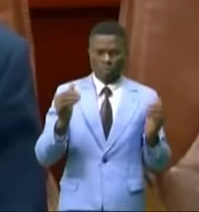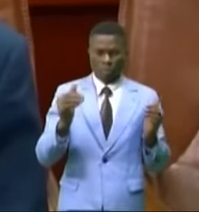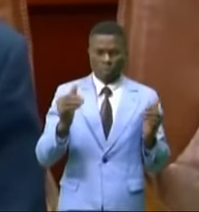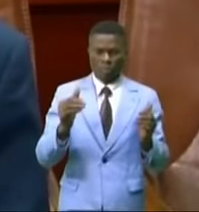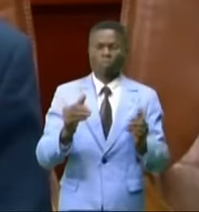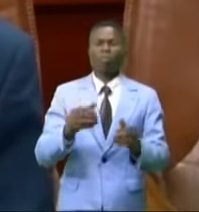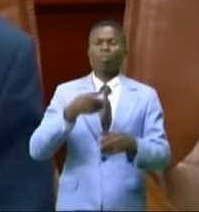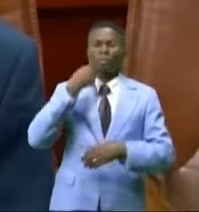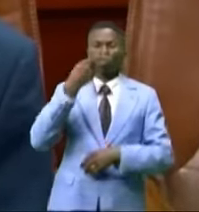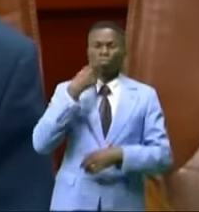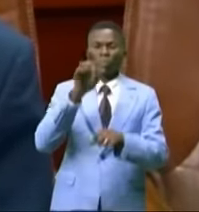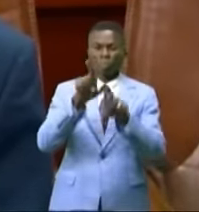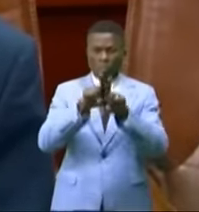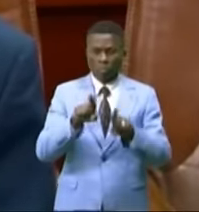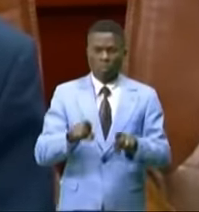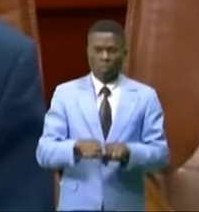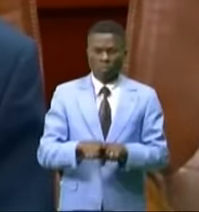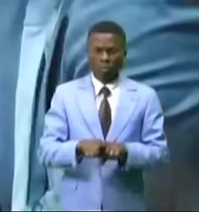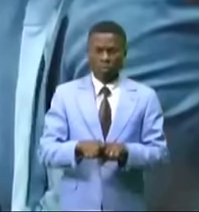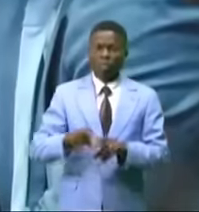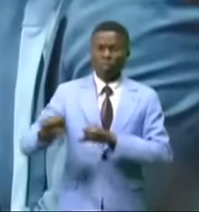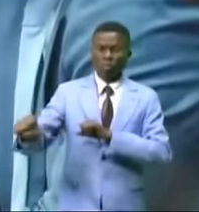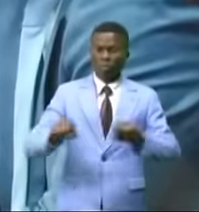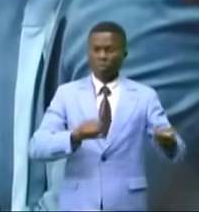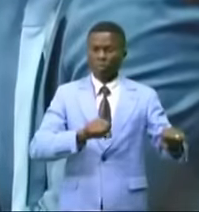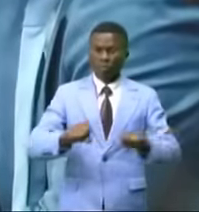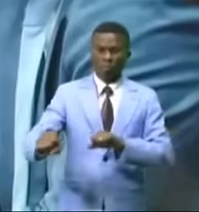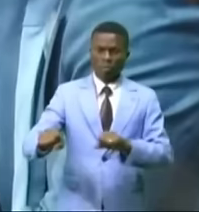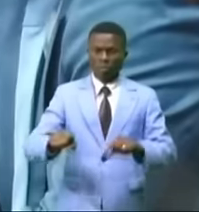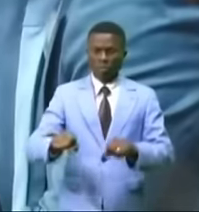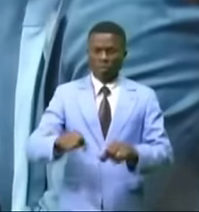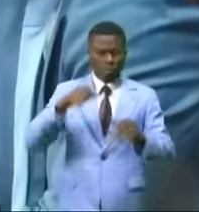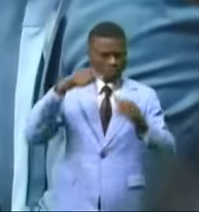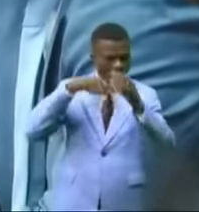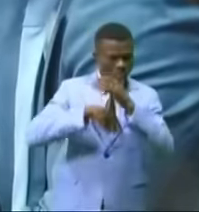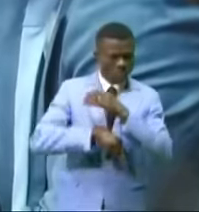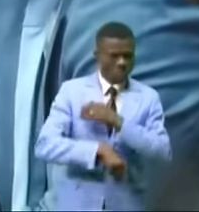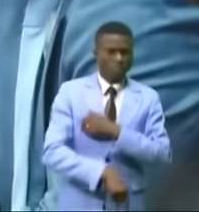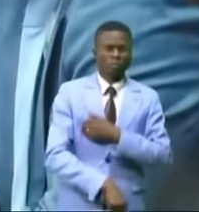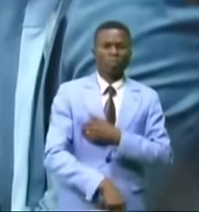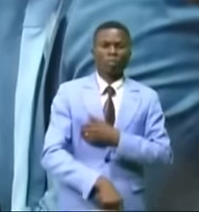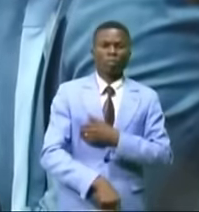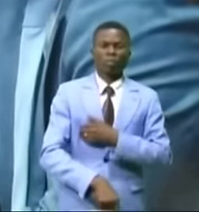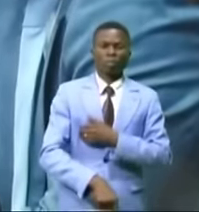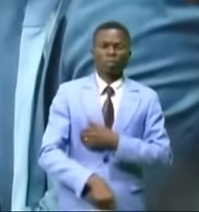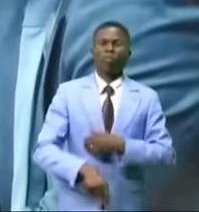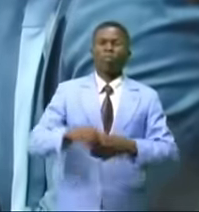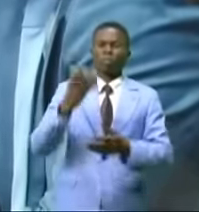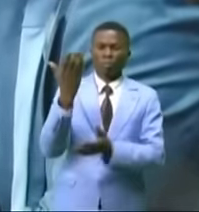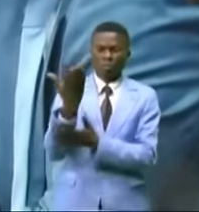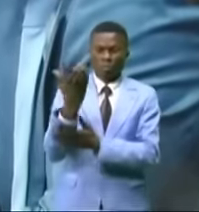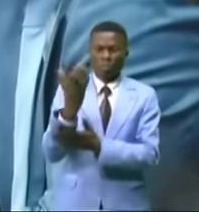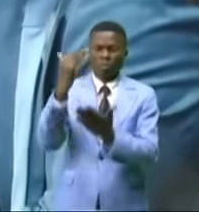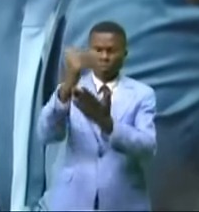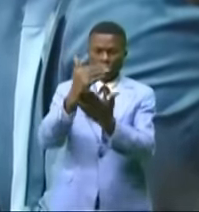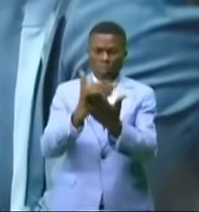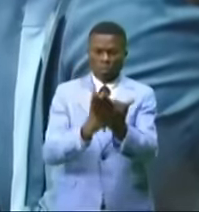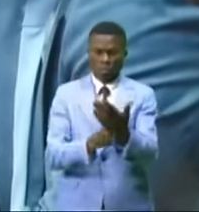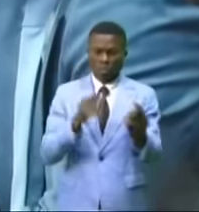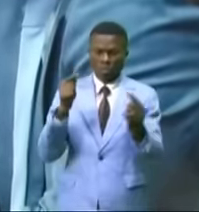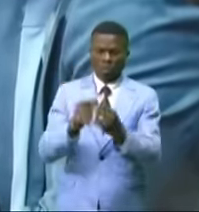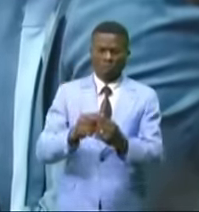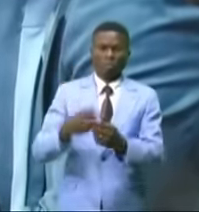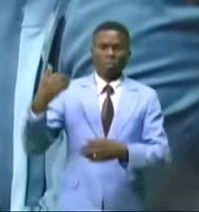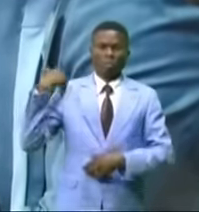plaider en faveur d'un examen plus approfondi de ses revendications auprès de la